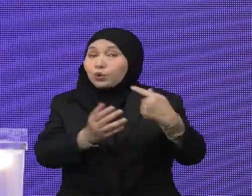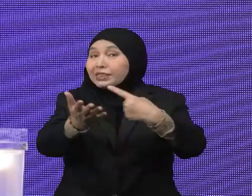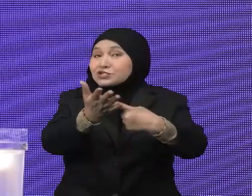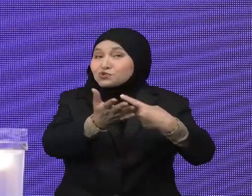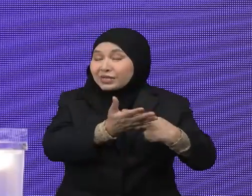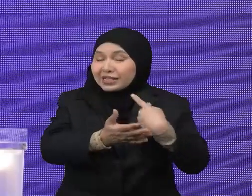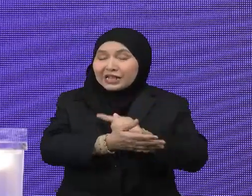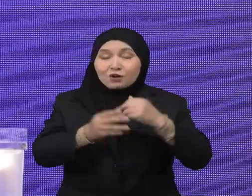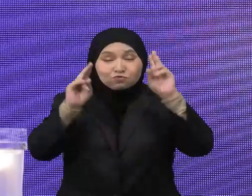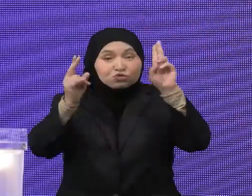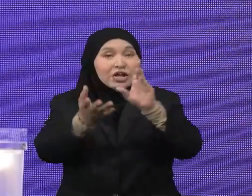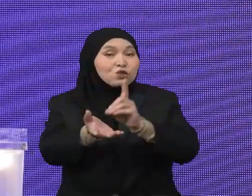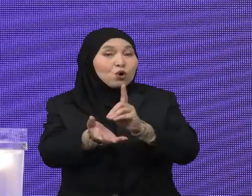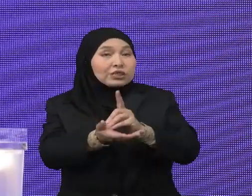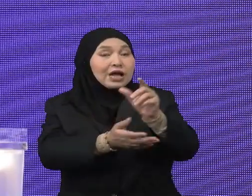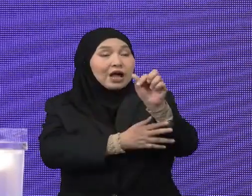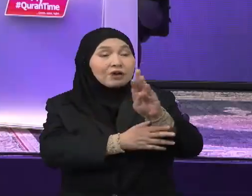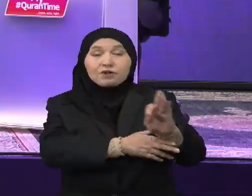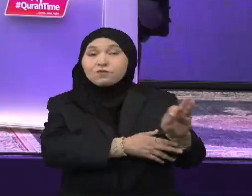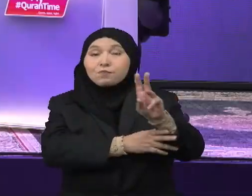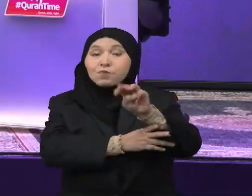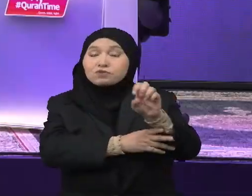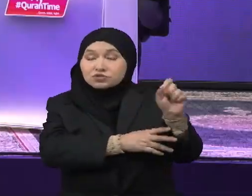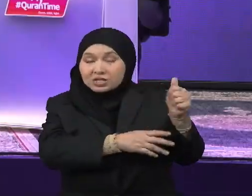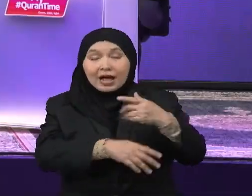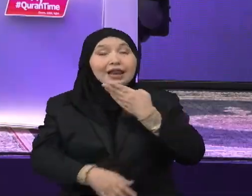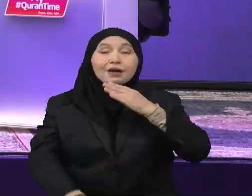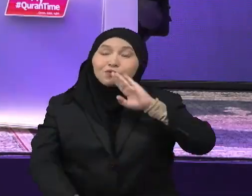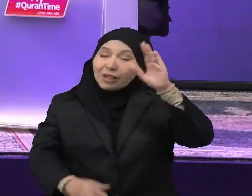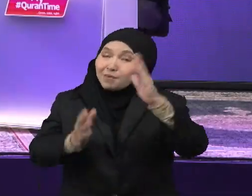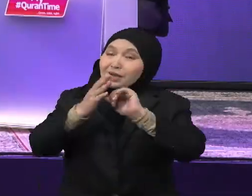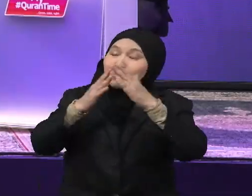al-fatil Ustaz dokter Arif Musa bahwa Alhamdulillah